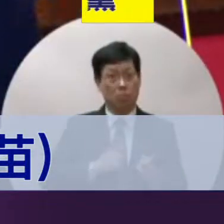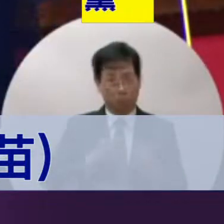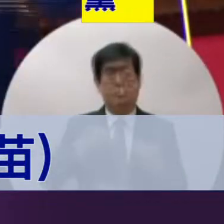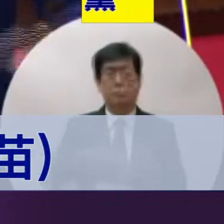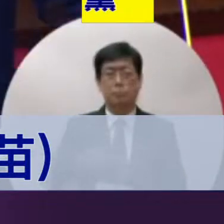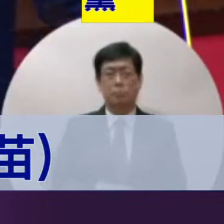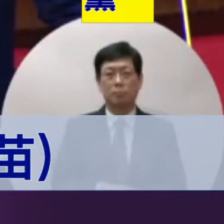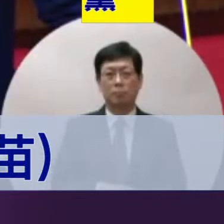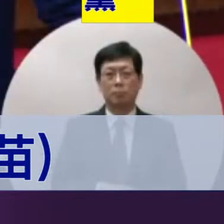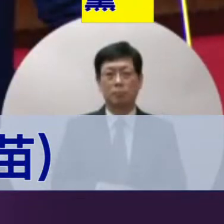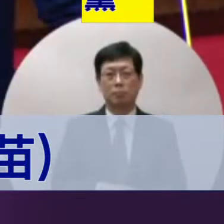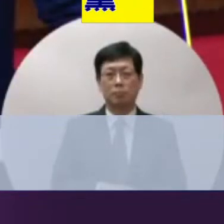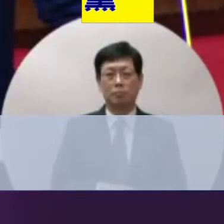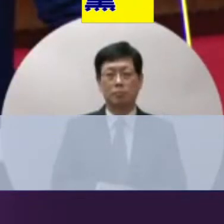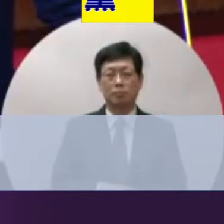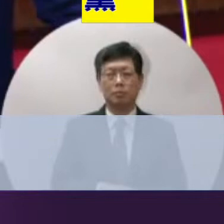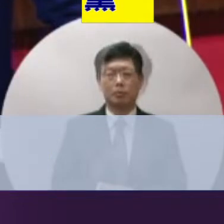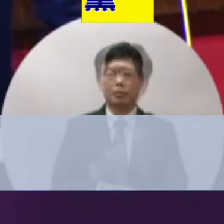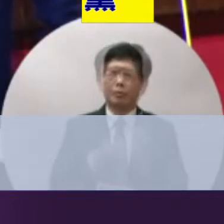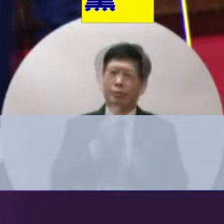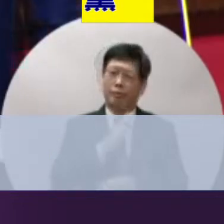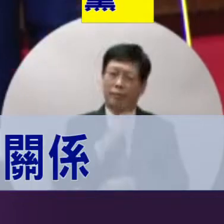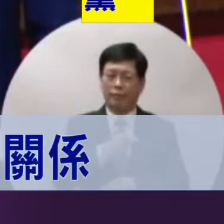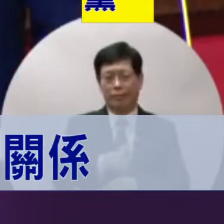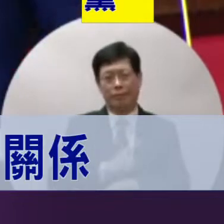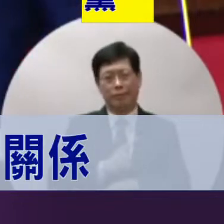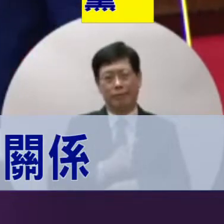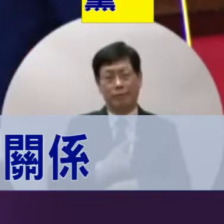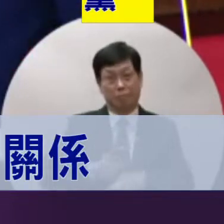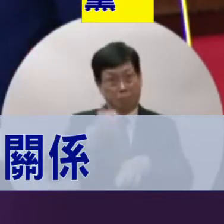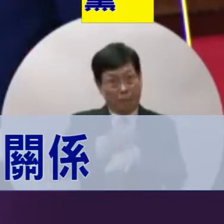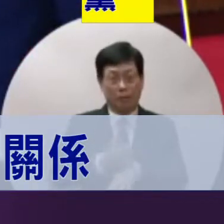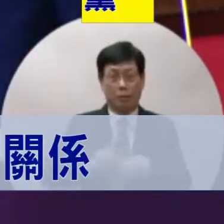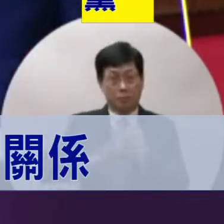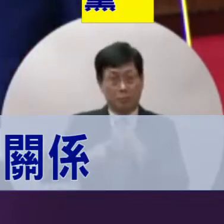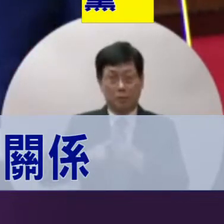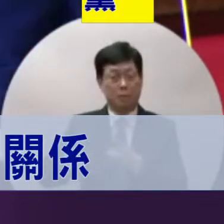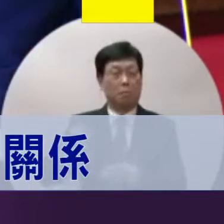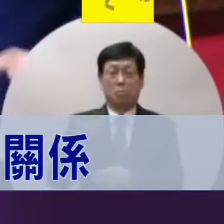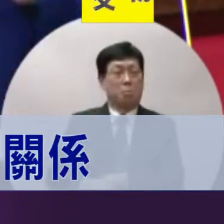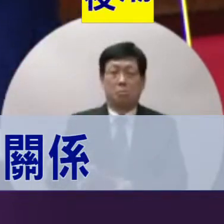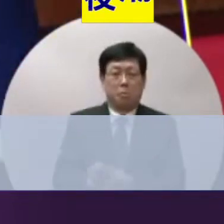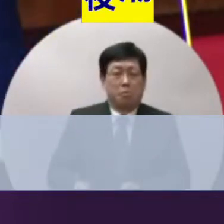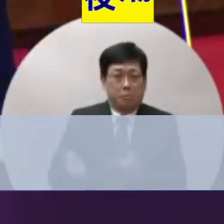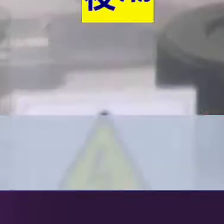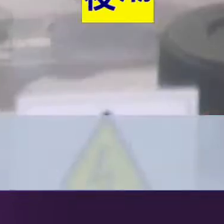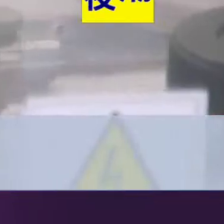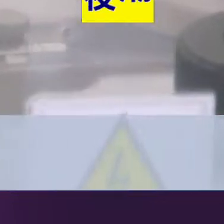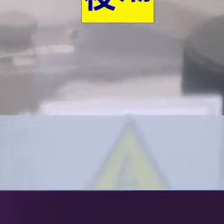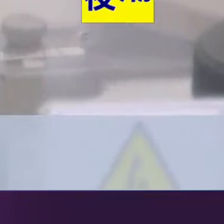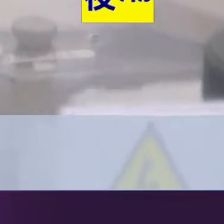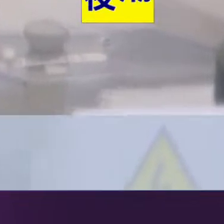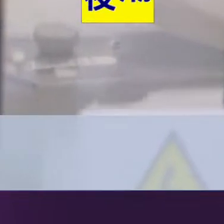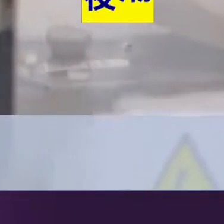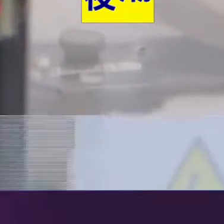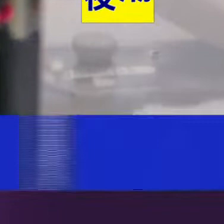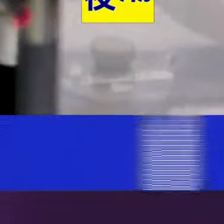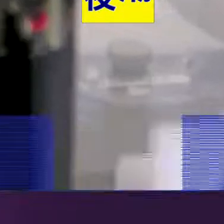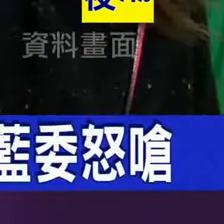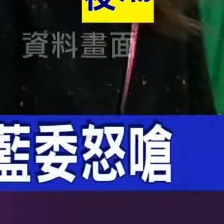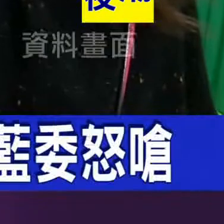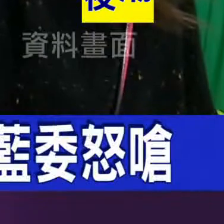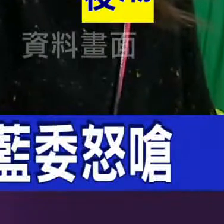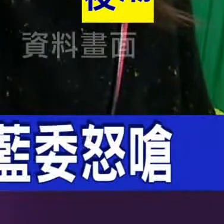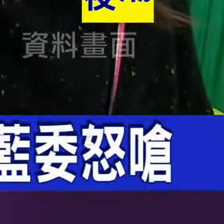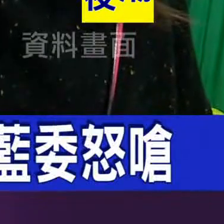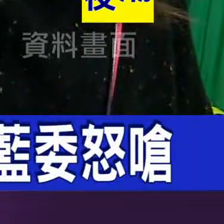带头打？ 当然都愿意了。 这种人当死不会，别人先死没有关系，我不能先死。 AZ 疫苗即将抵台，但前